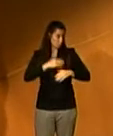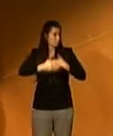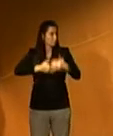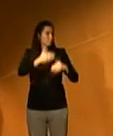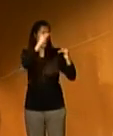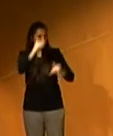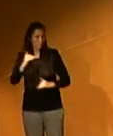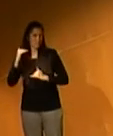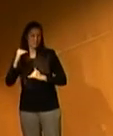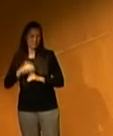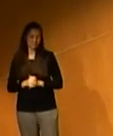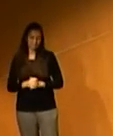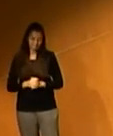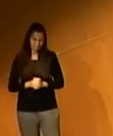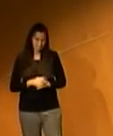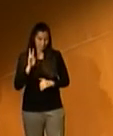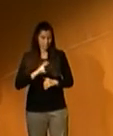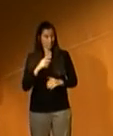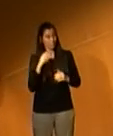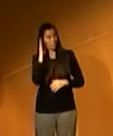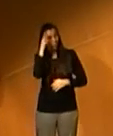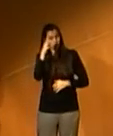Le projet de Maëva est de travailler en pâtisserie.